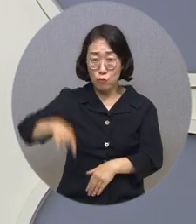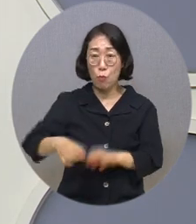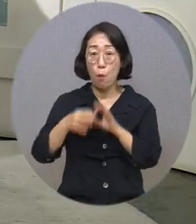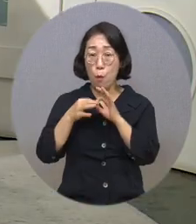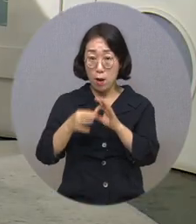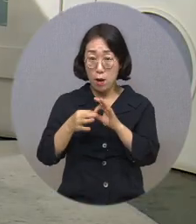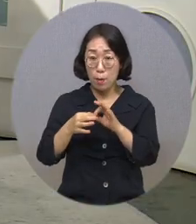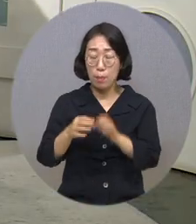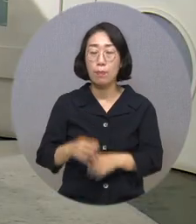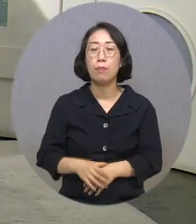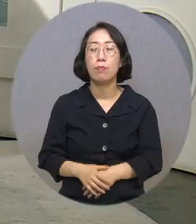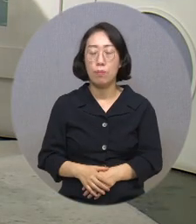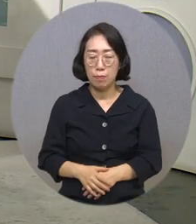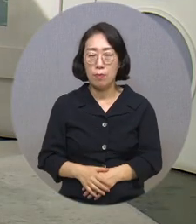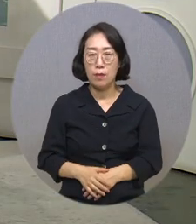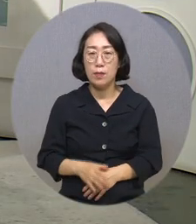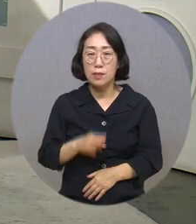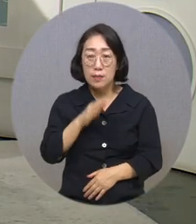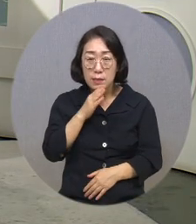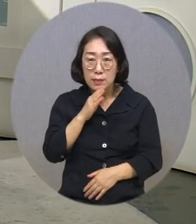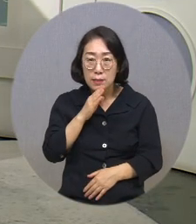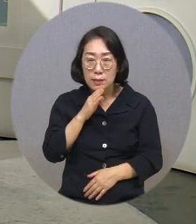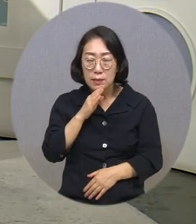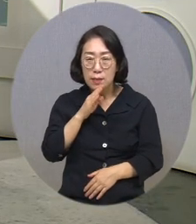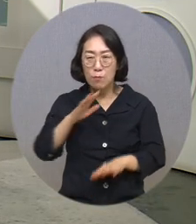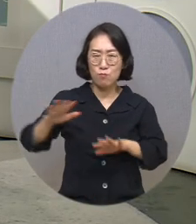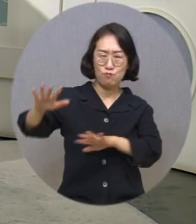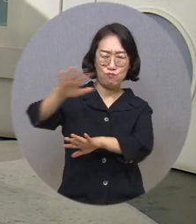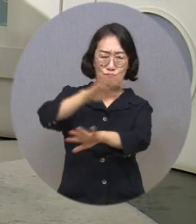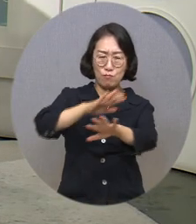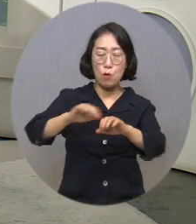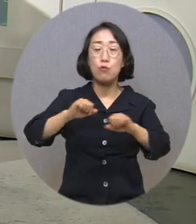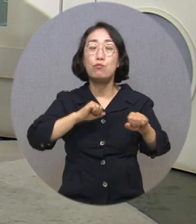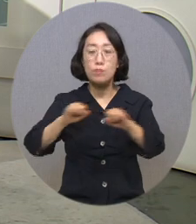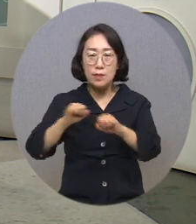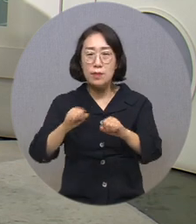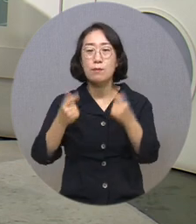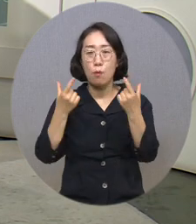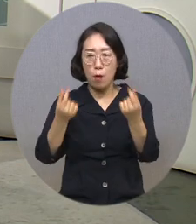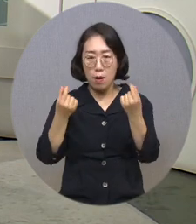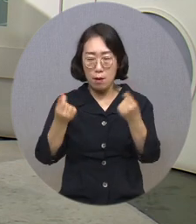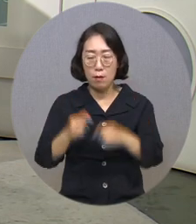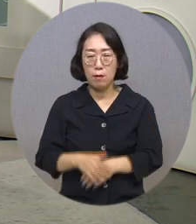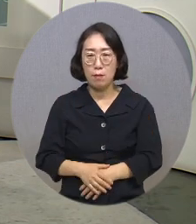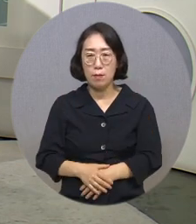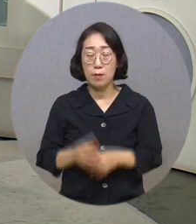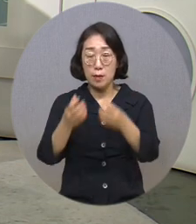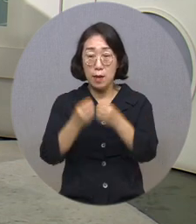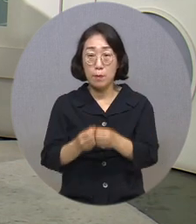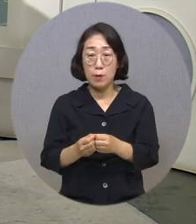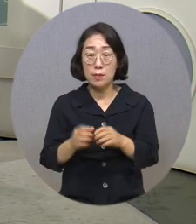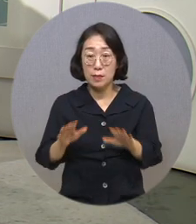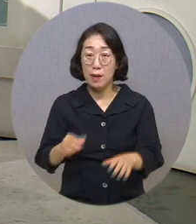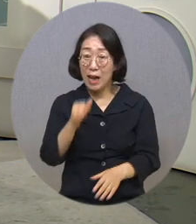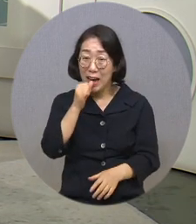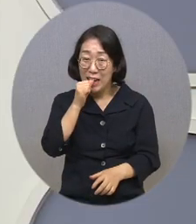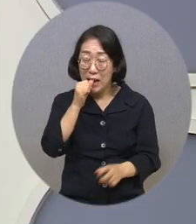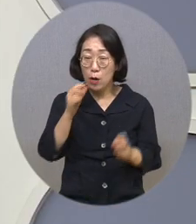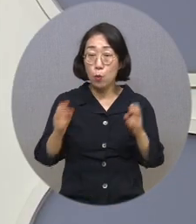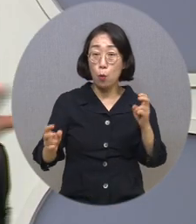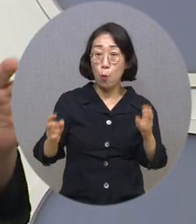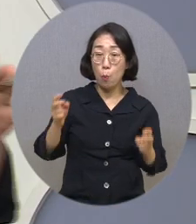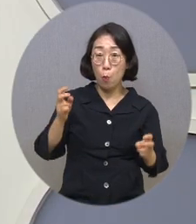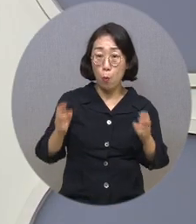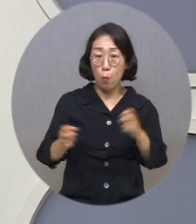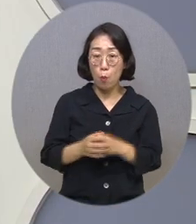아니라 실제 움직이는 사회거든요. 아니 이게 예를 하나 들면은 지금은 그 로봇이라는 게 사람들을